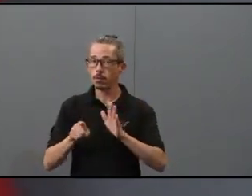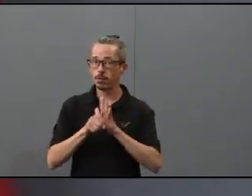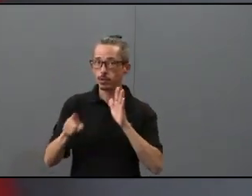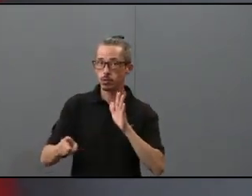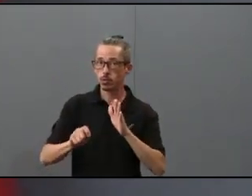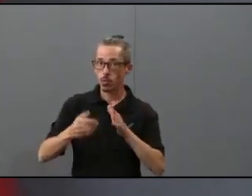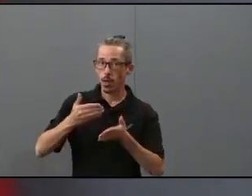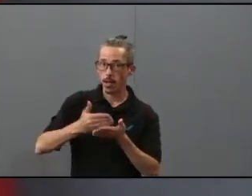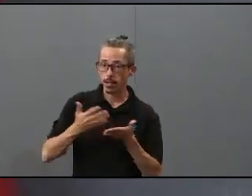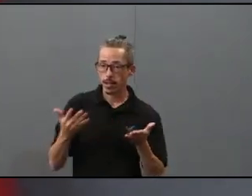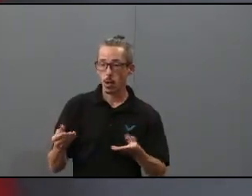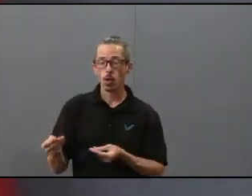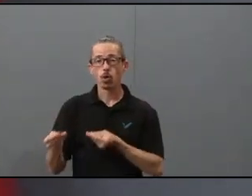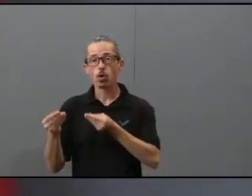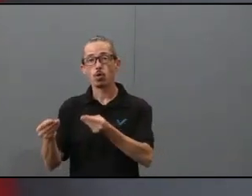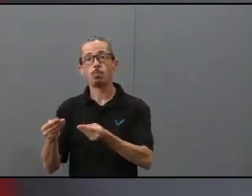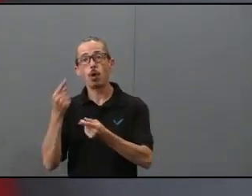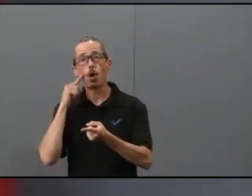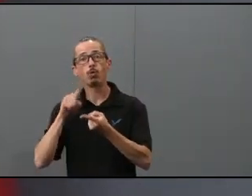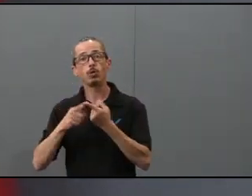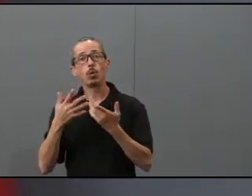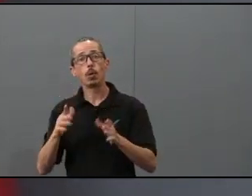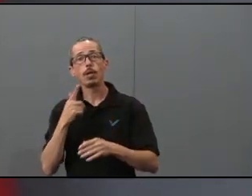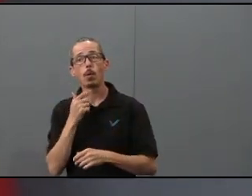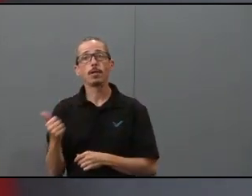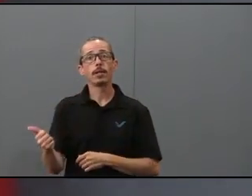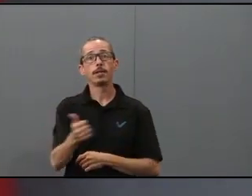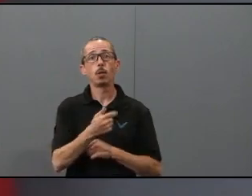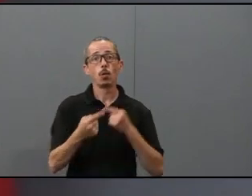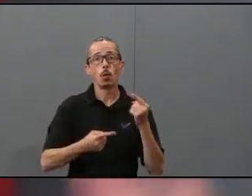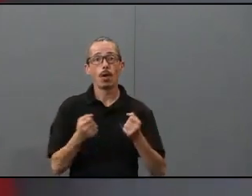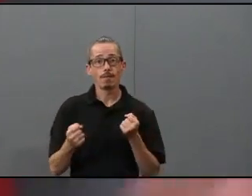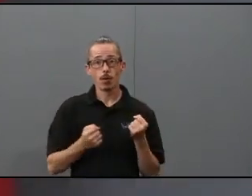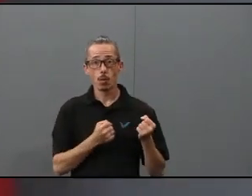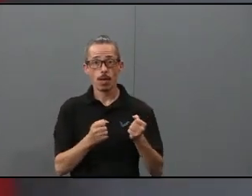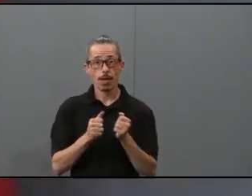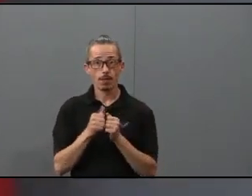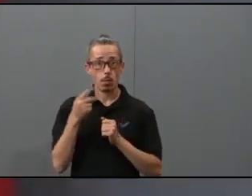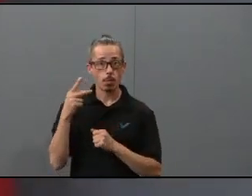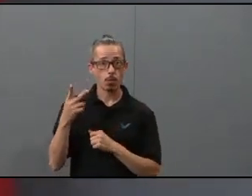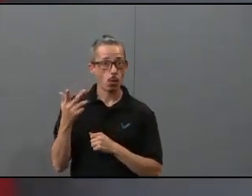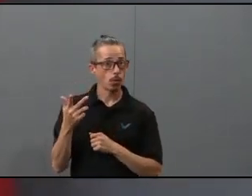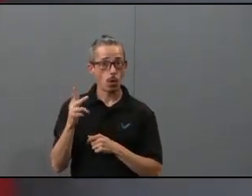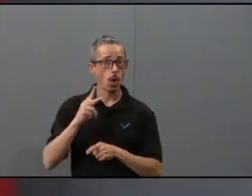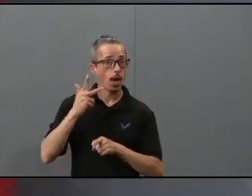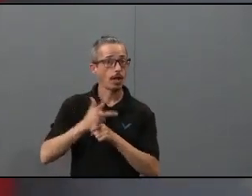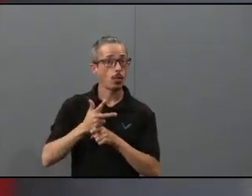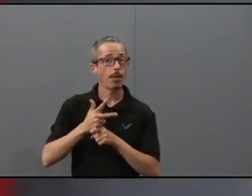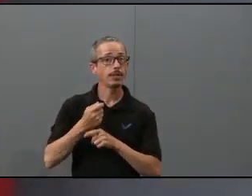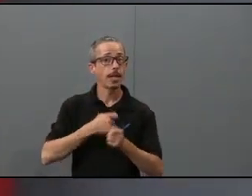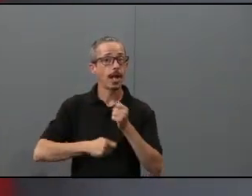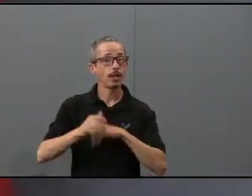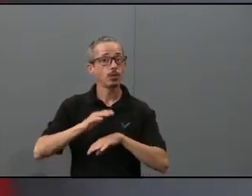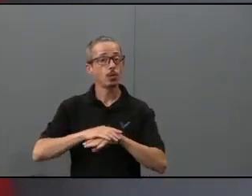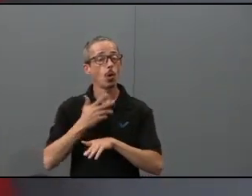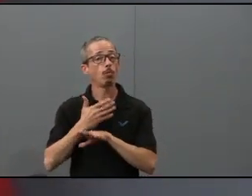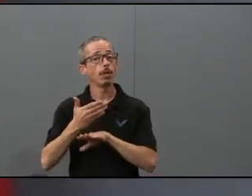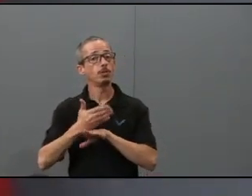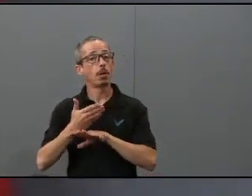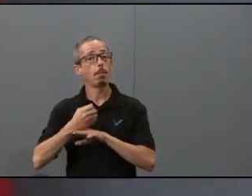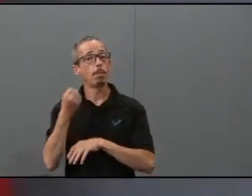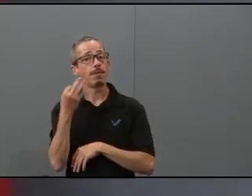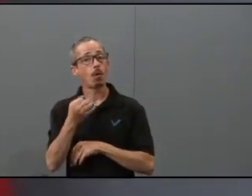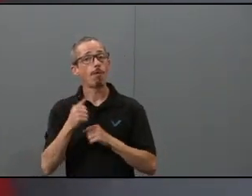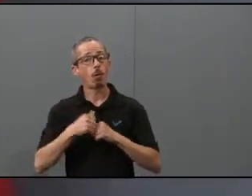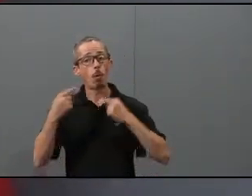copie du projet de règlement l'objet est d'interdire la circulation un véhicule appartenant à un entrepreneur en dénagement privé avec